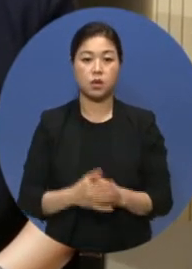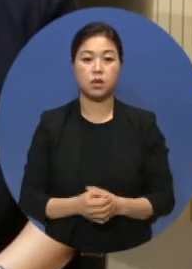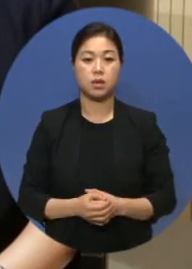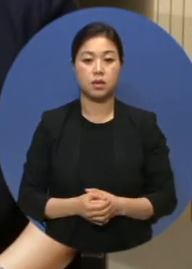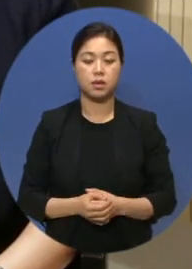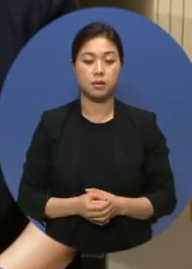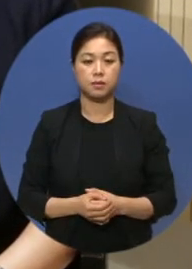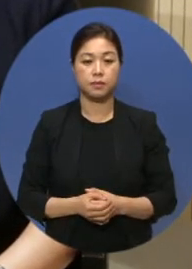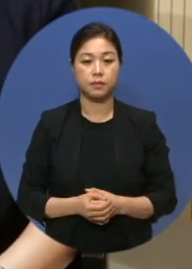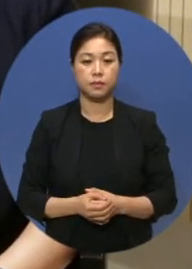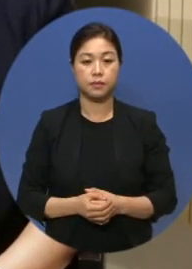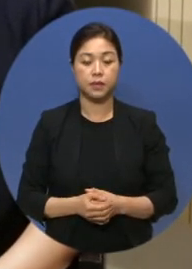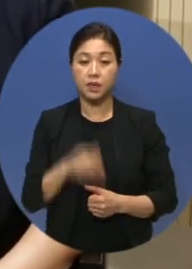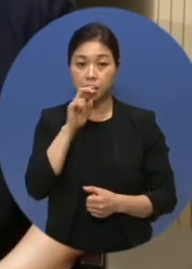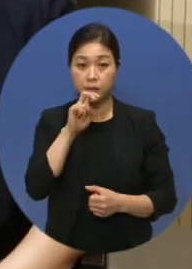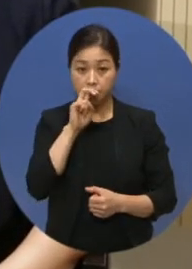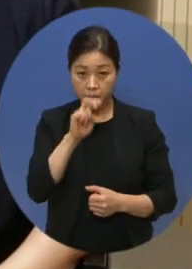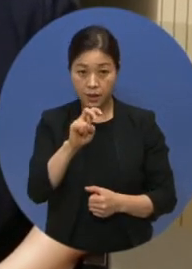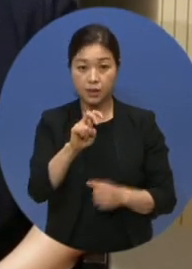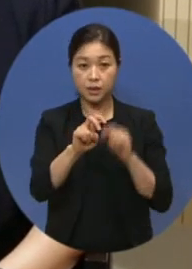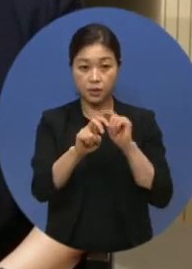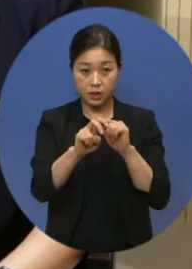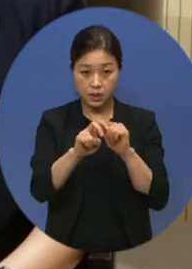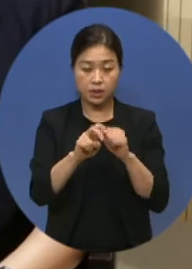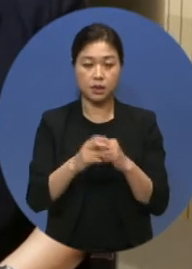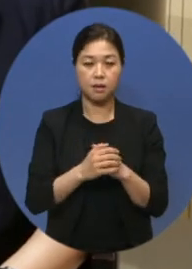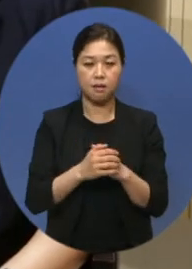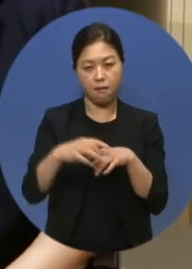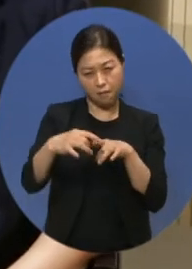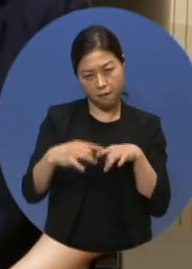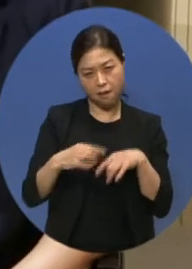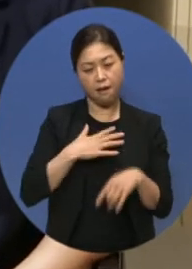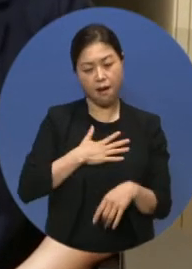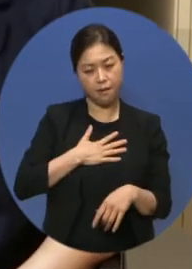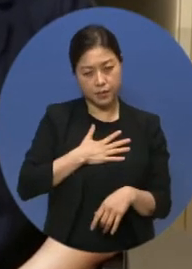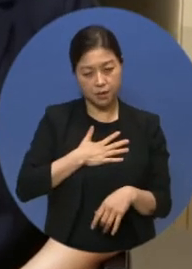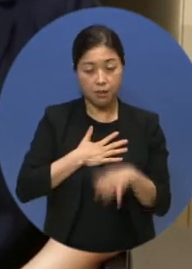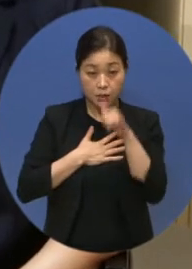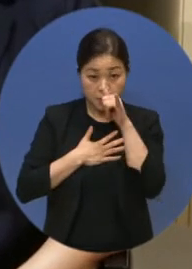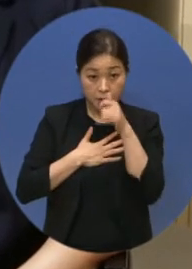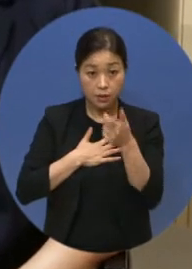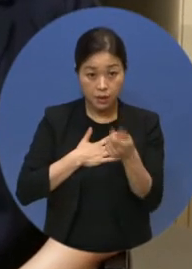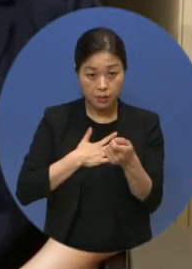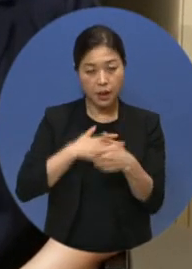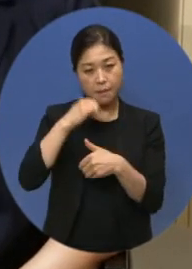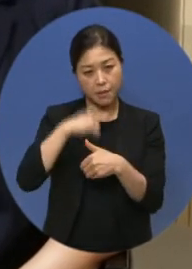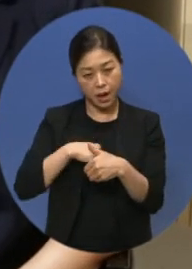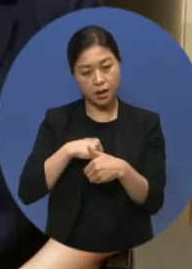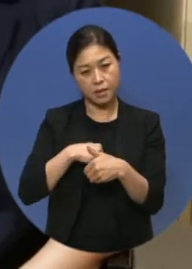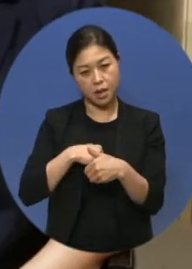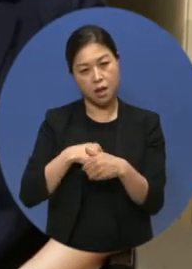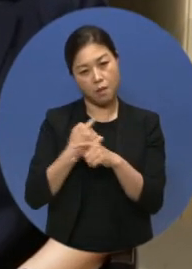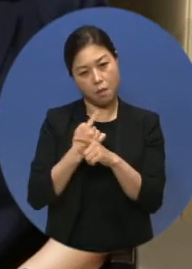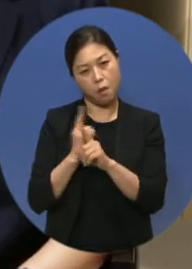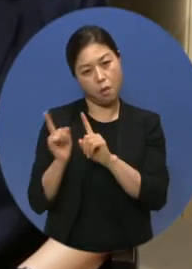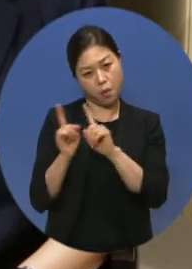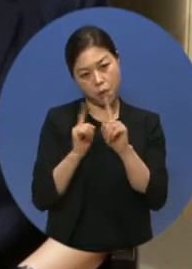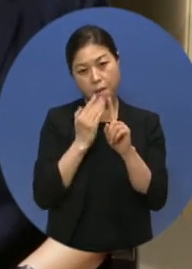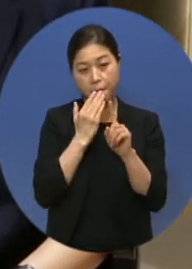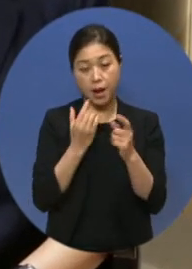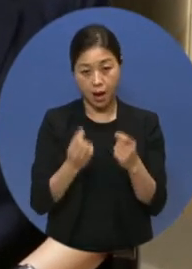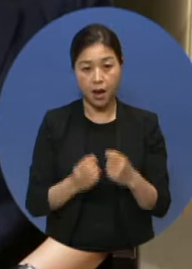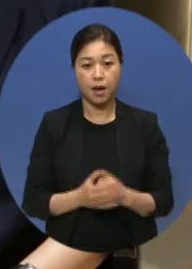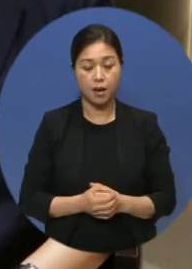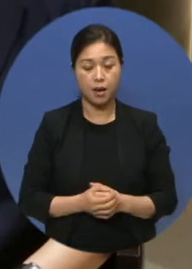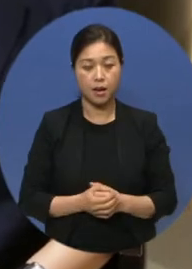또 이 저희들이 하고 있는 이제 음악 자체가 굉장히 감성적인 것 부분들이기 때문에 마음의 치유도 일어나고